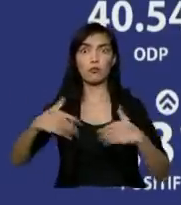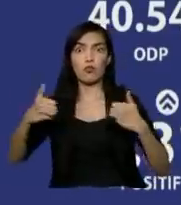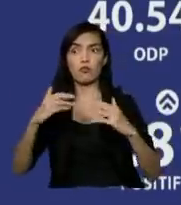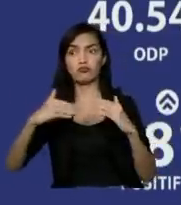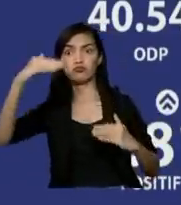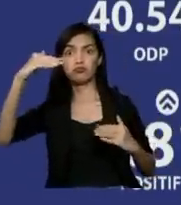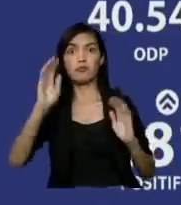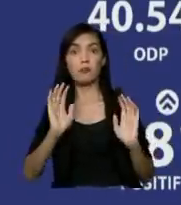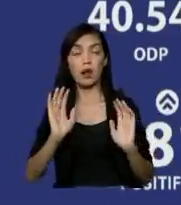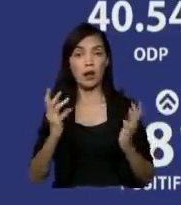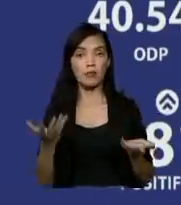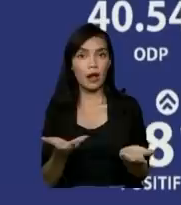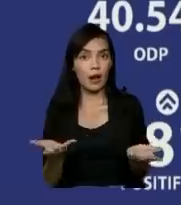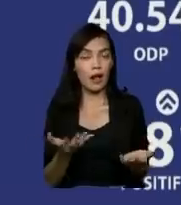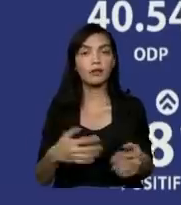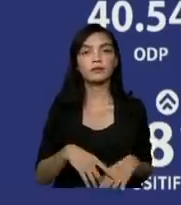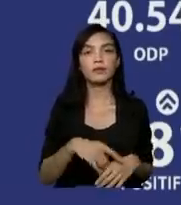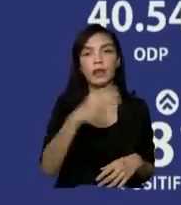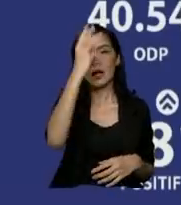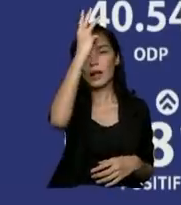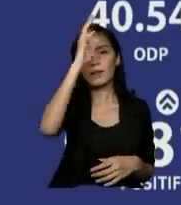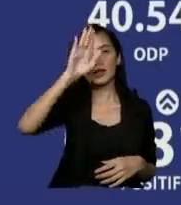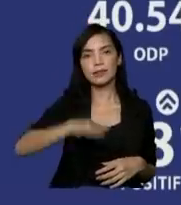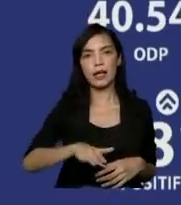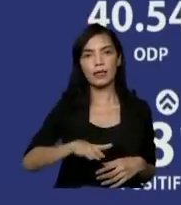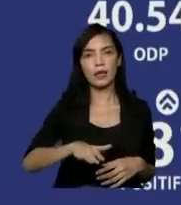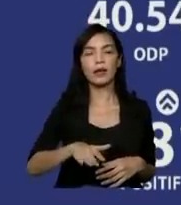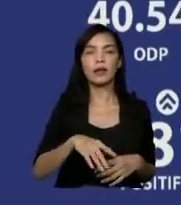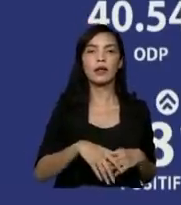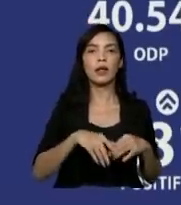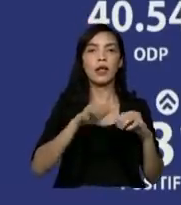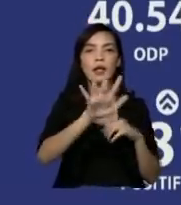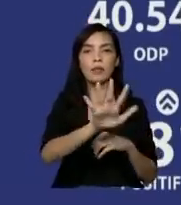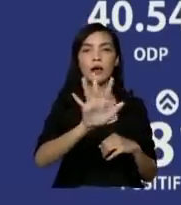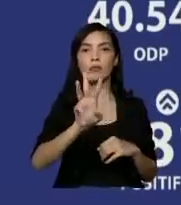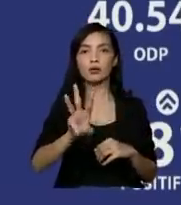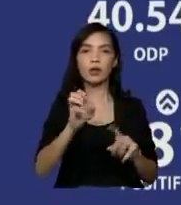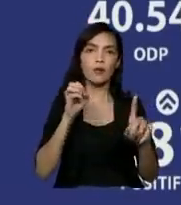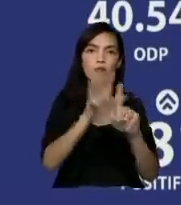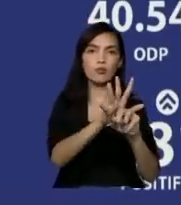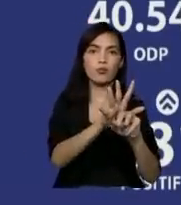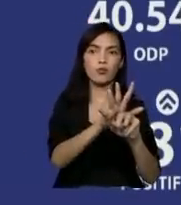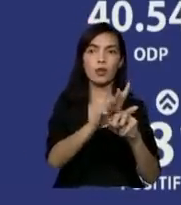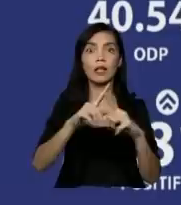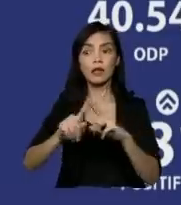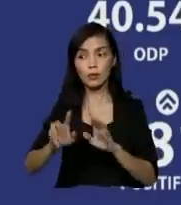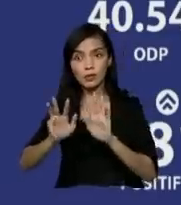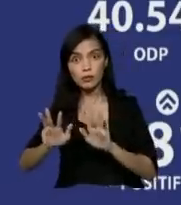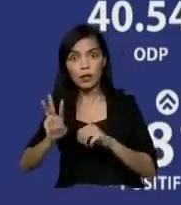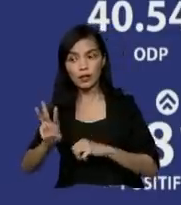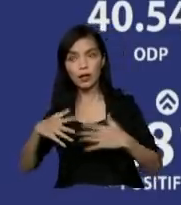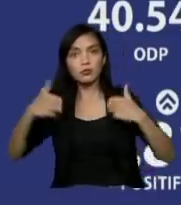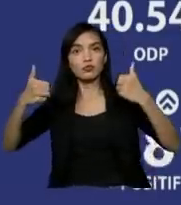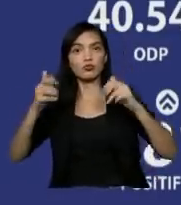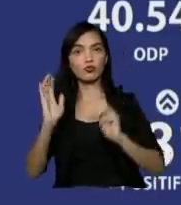diantaranya adalah di Kalimantan Selatan dari 53 kasus baru Yang dilaporkan 93